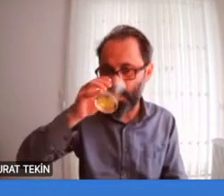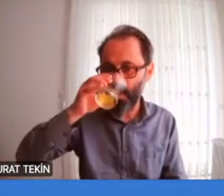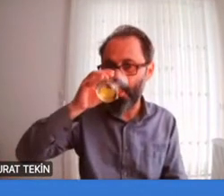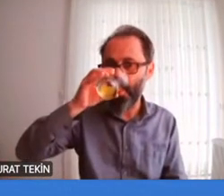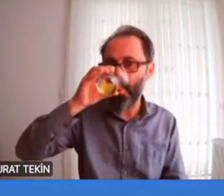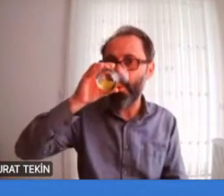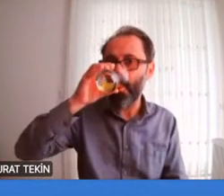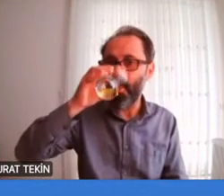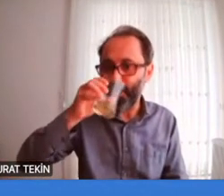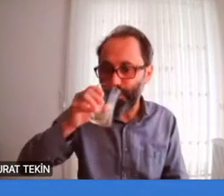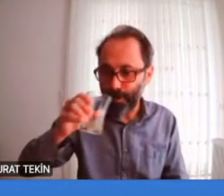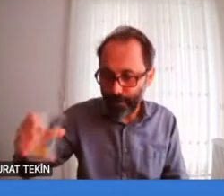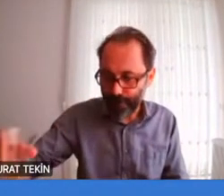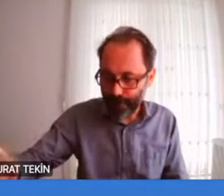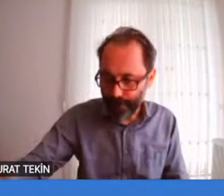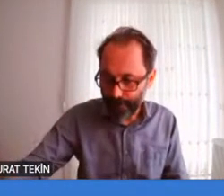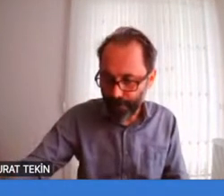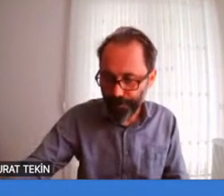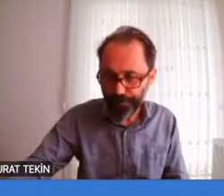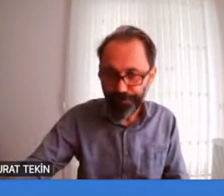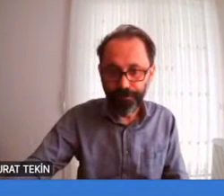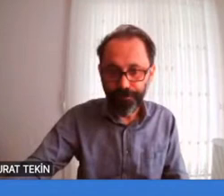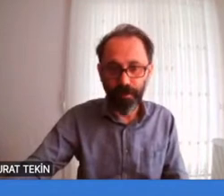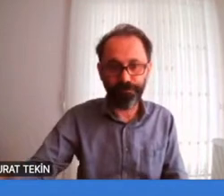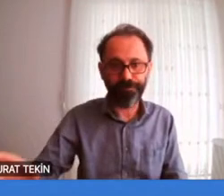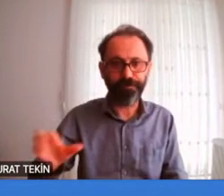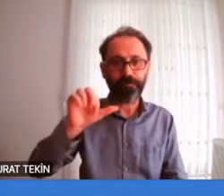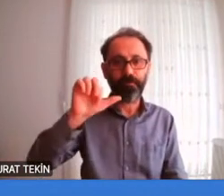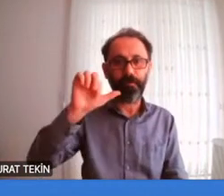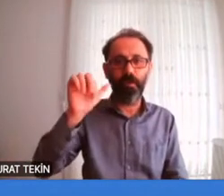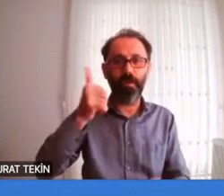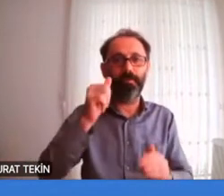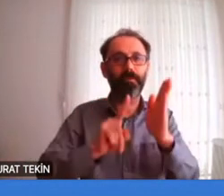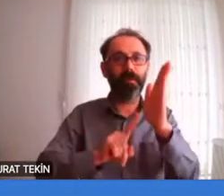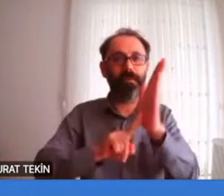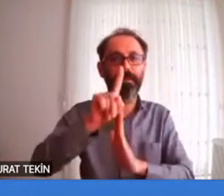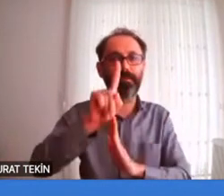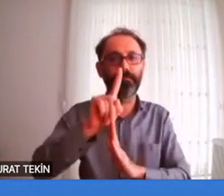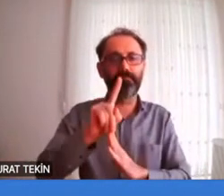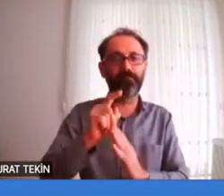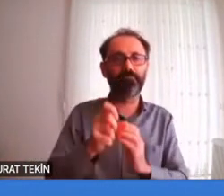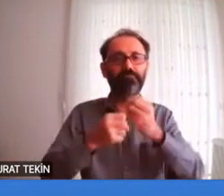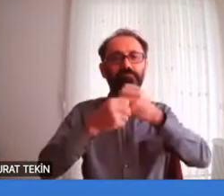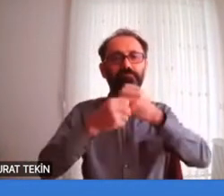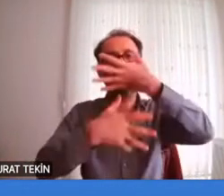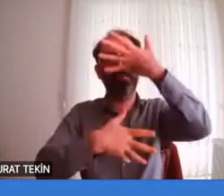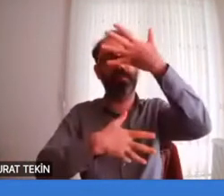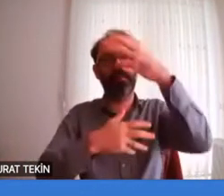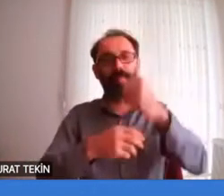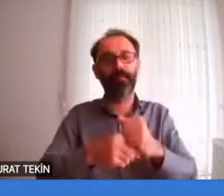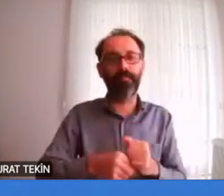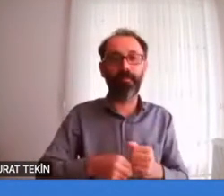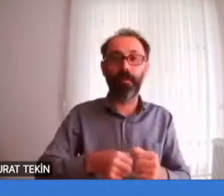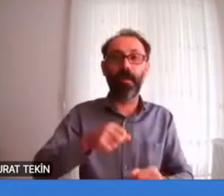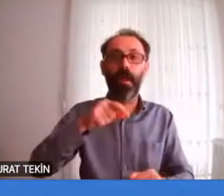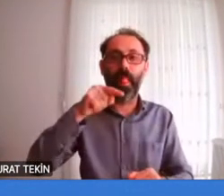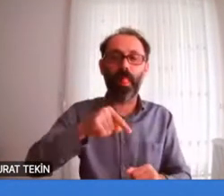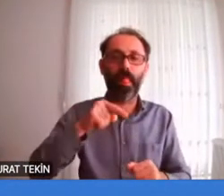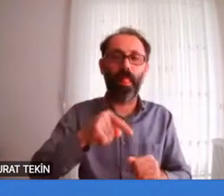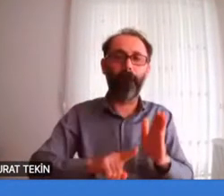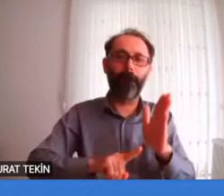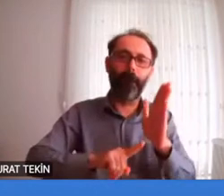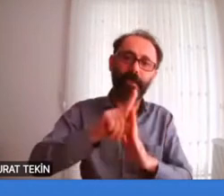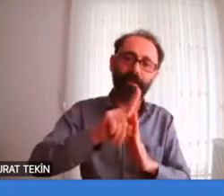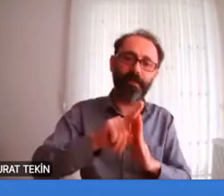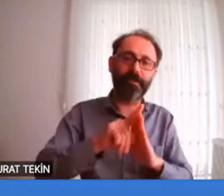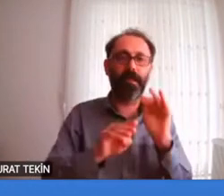Aslında başarılarını ben sıraladım. Tabii hem başarılarını hem hayat